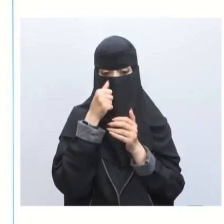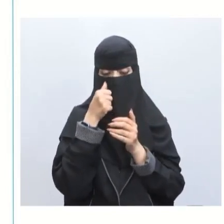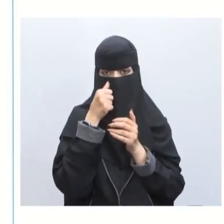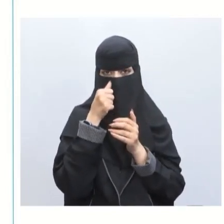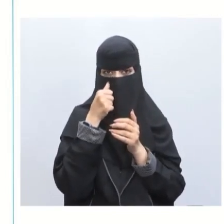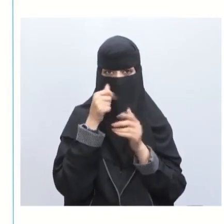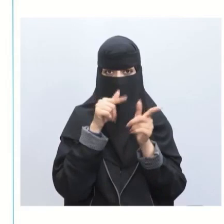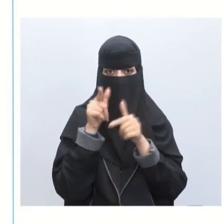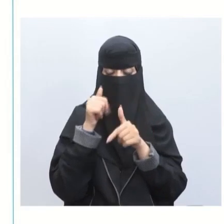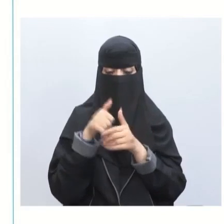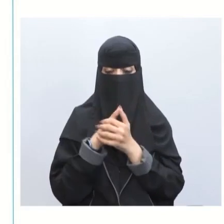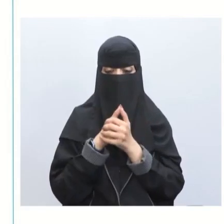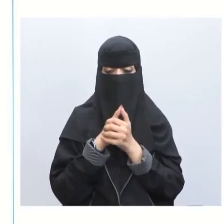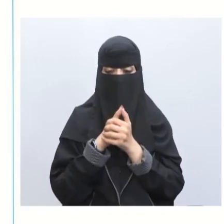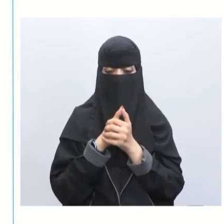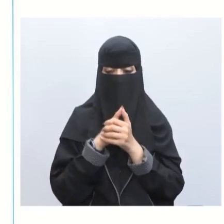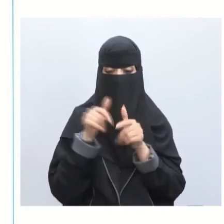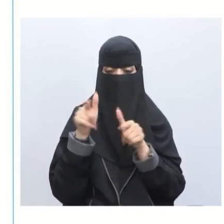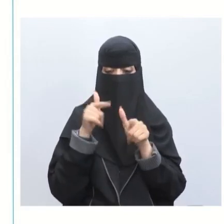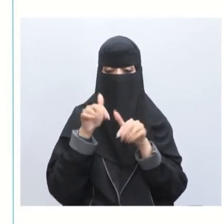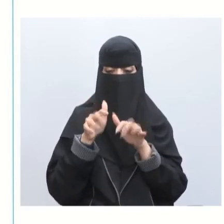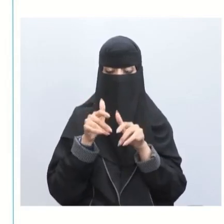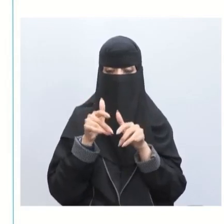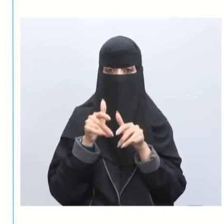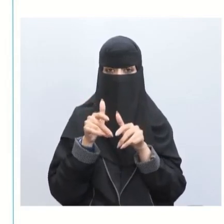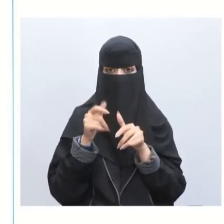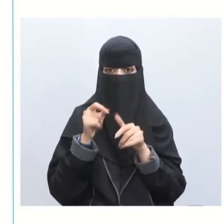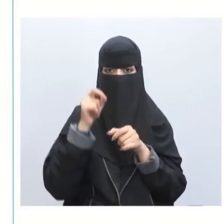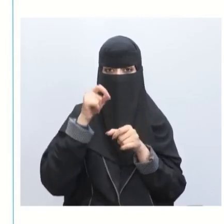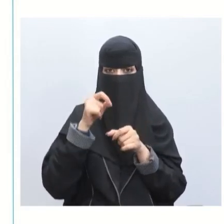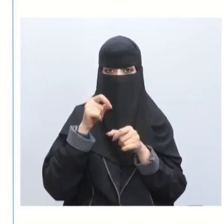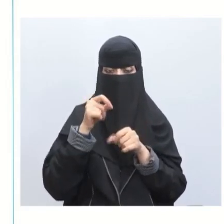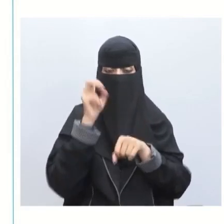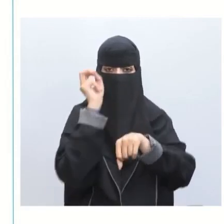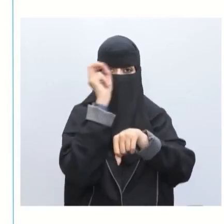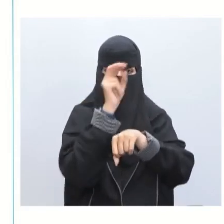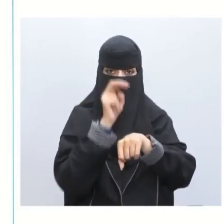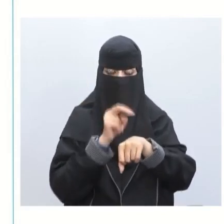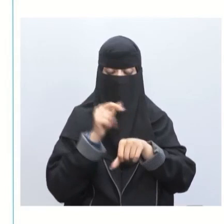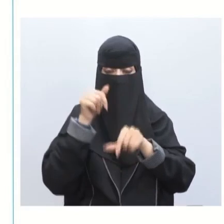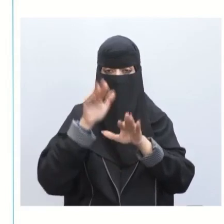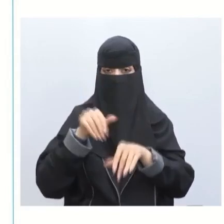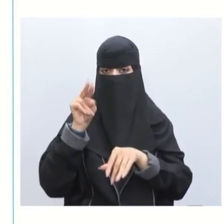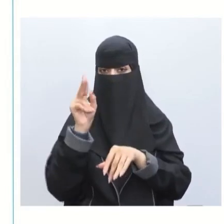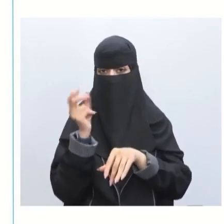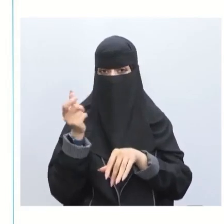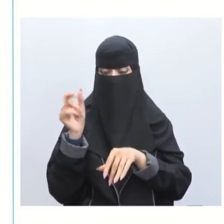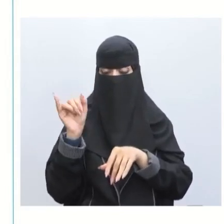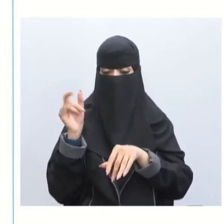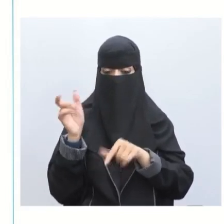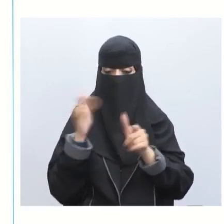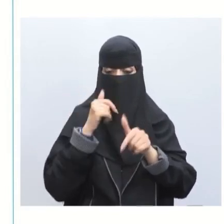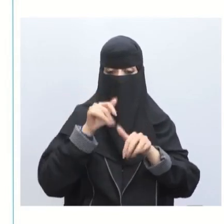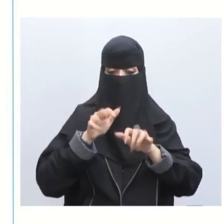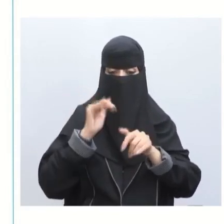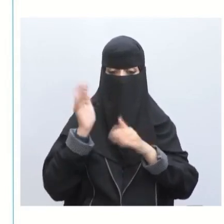الاتصالات وتقنيه المعلومات للتوعيه بالتنمر الالكتروني